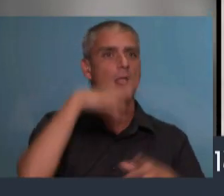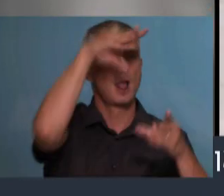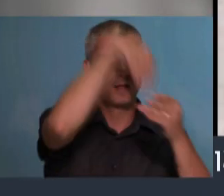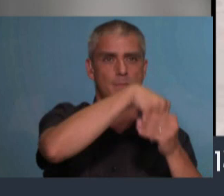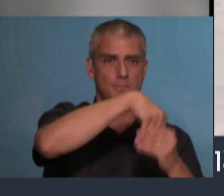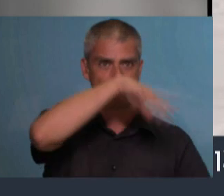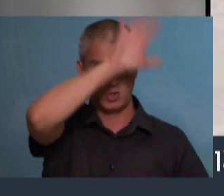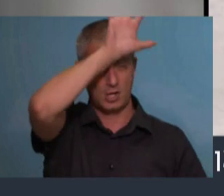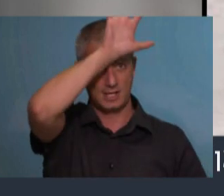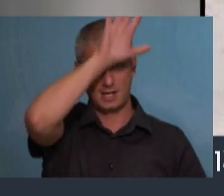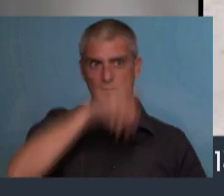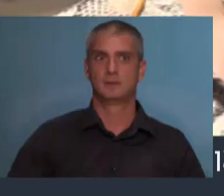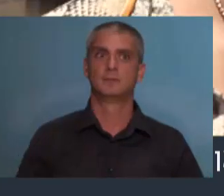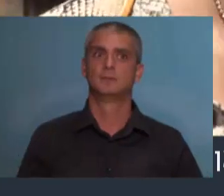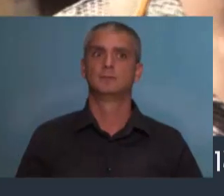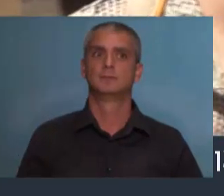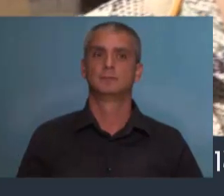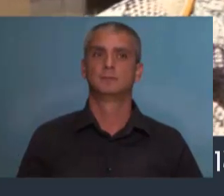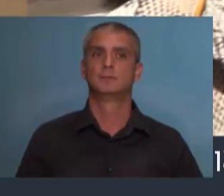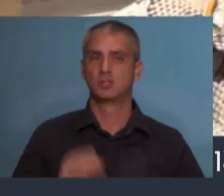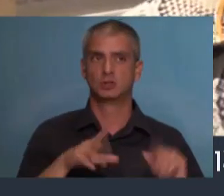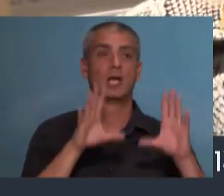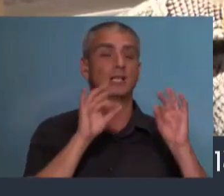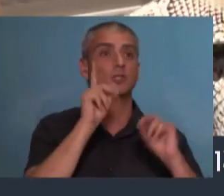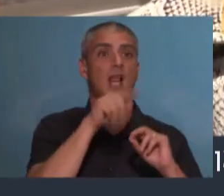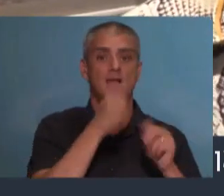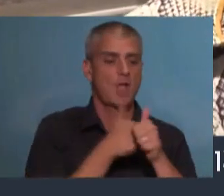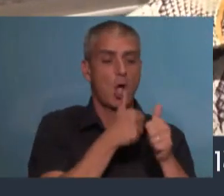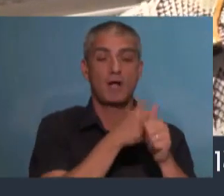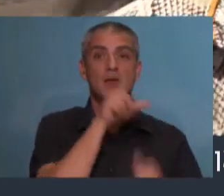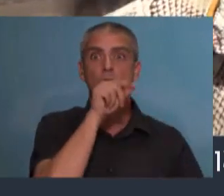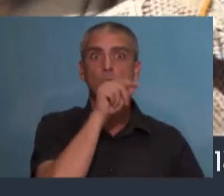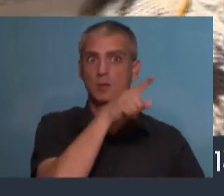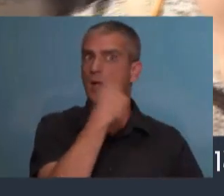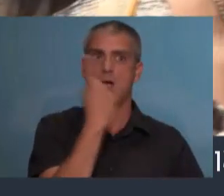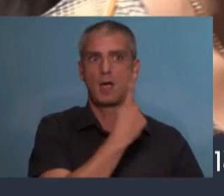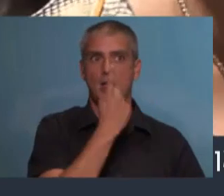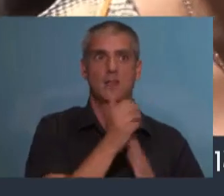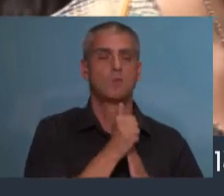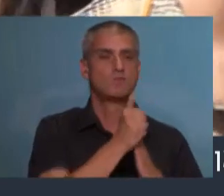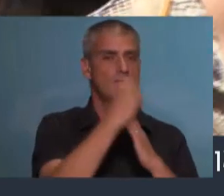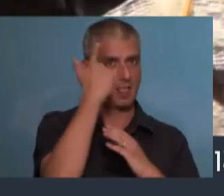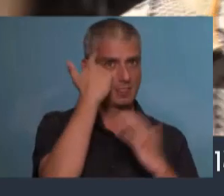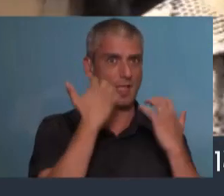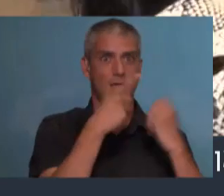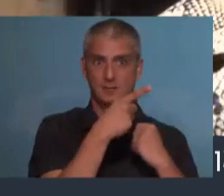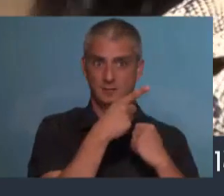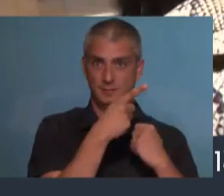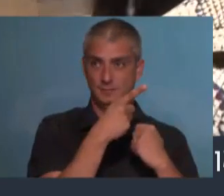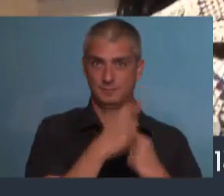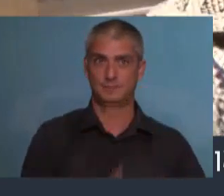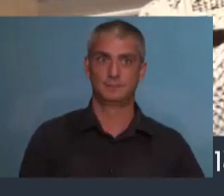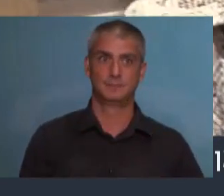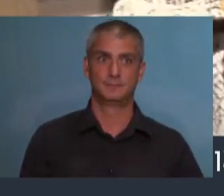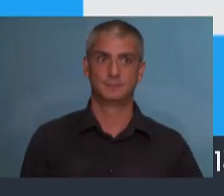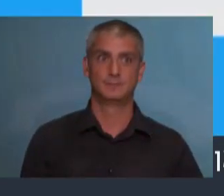ישראל באיראן. יש לו עשרות אלפי עוקבים בטוויטר, והוא נחשב באמת לאחד ממובילי דעת הקהל,